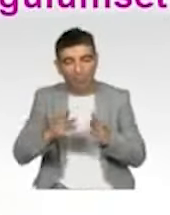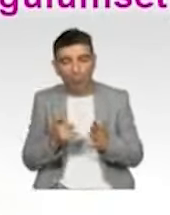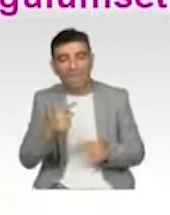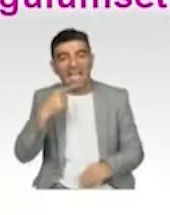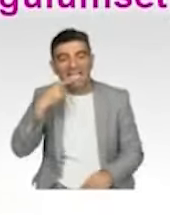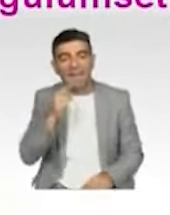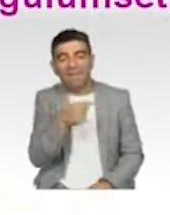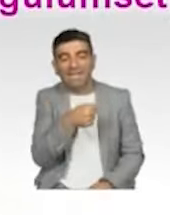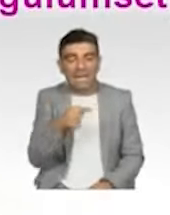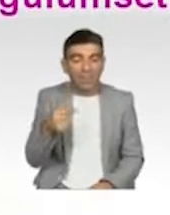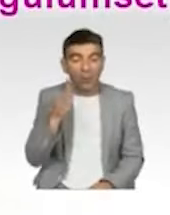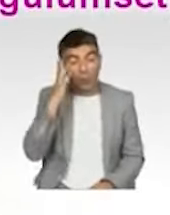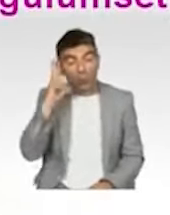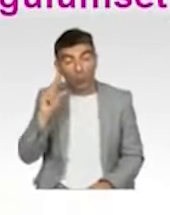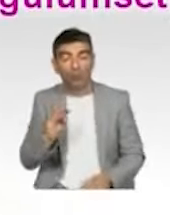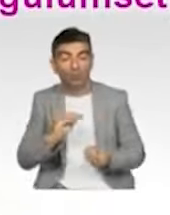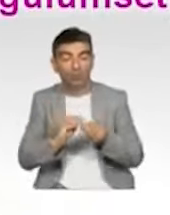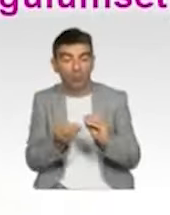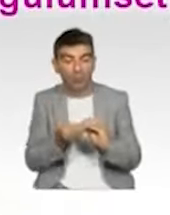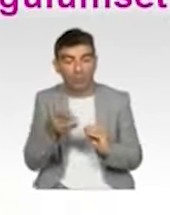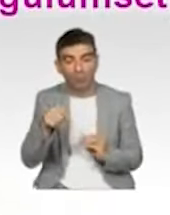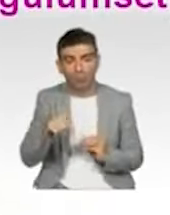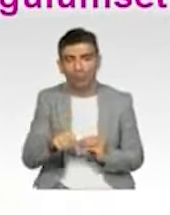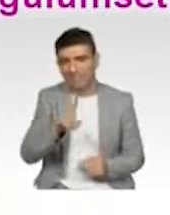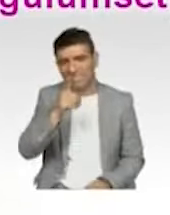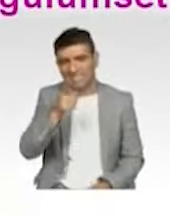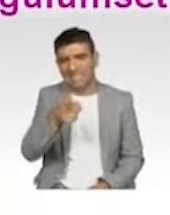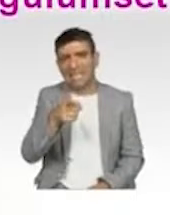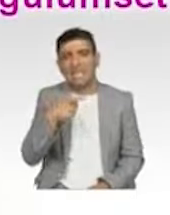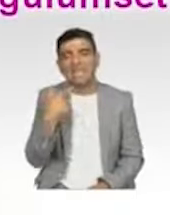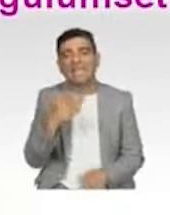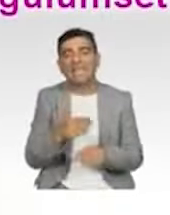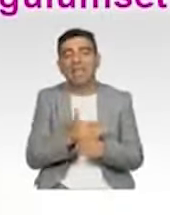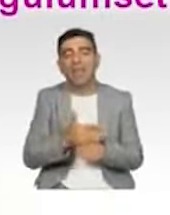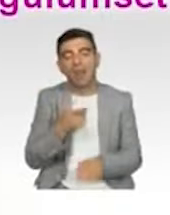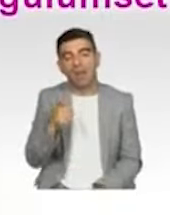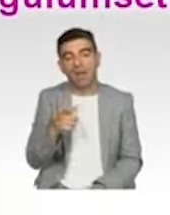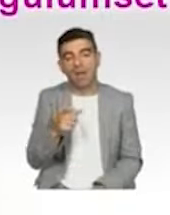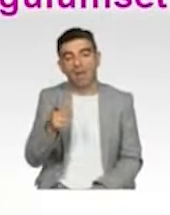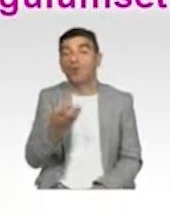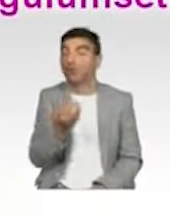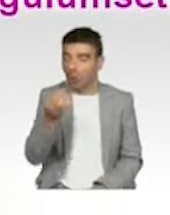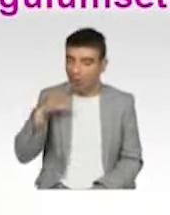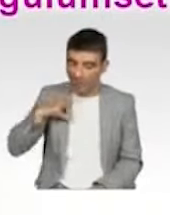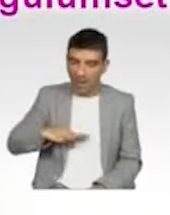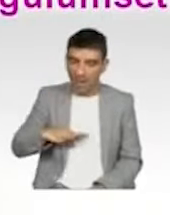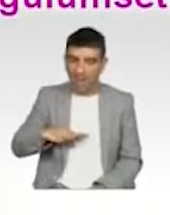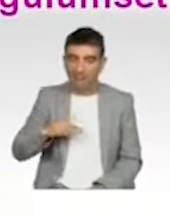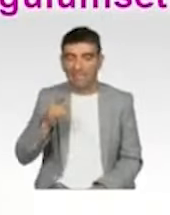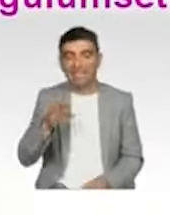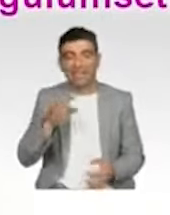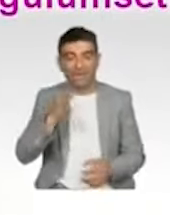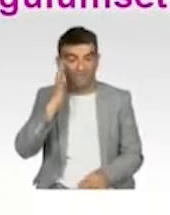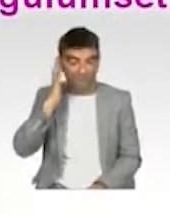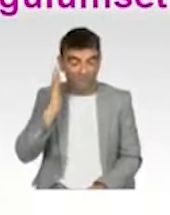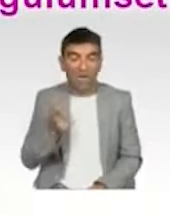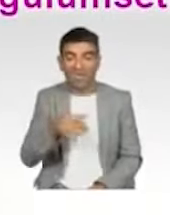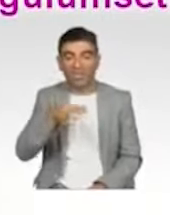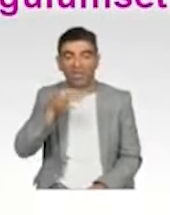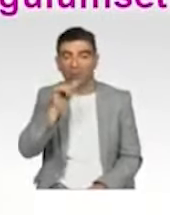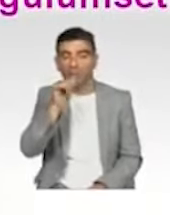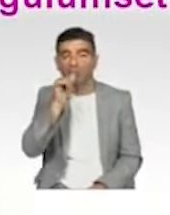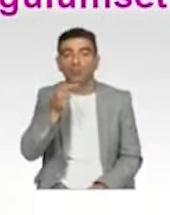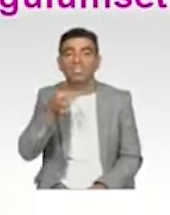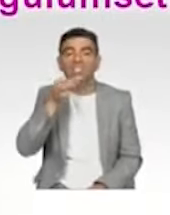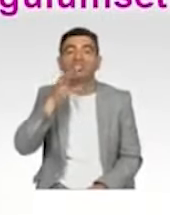bakın söylüyorum, uyku problemleri, bunların sık bir nedeni kahve. Çok faydalı ama insanlar yoğun bir şekilde su